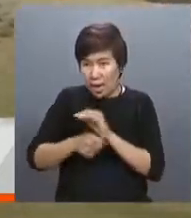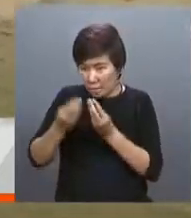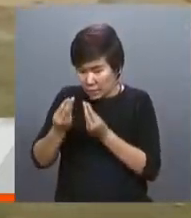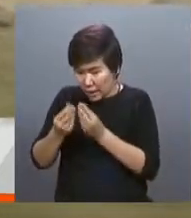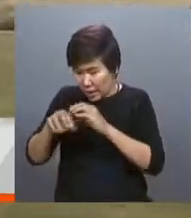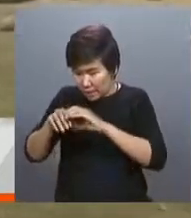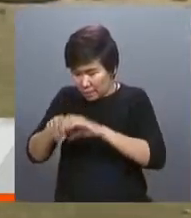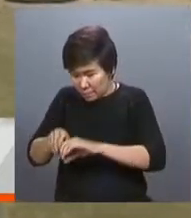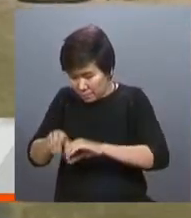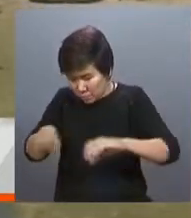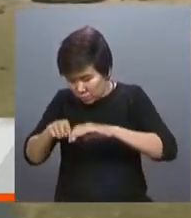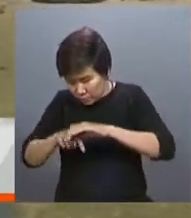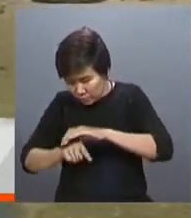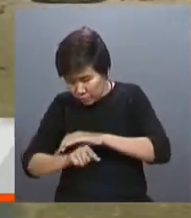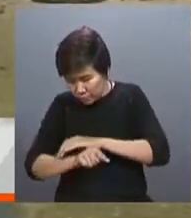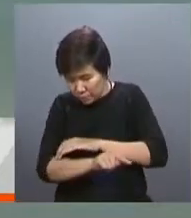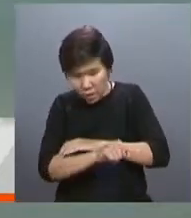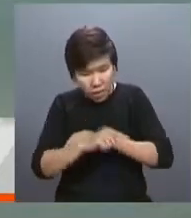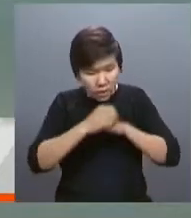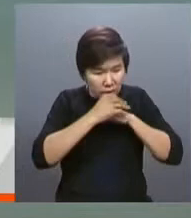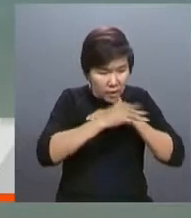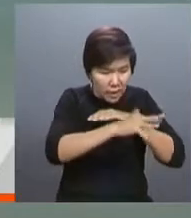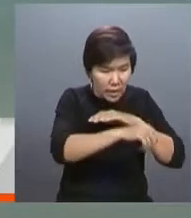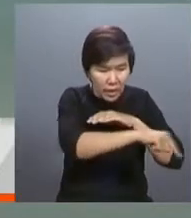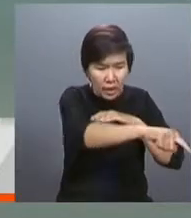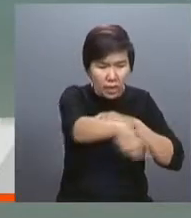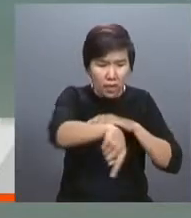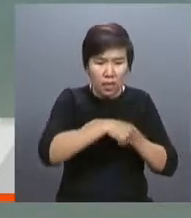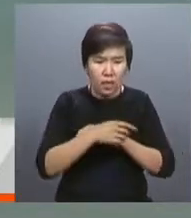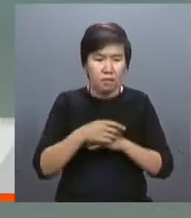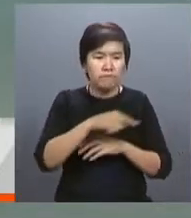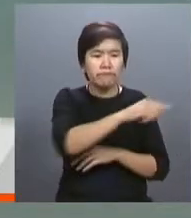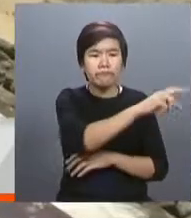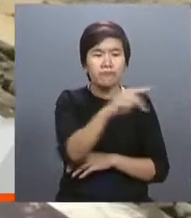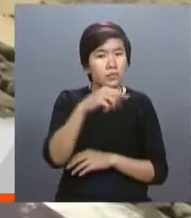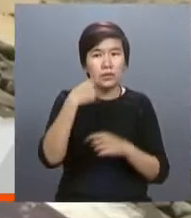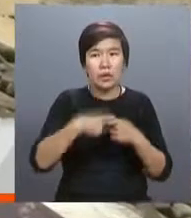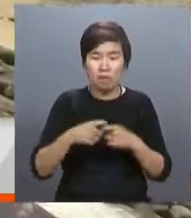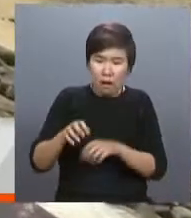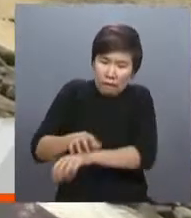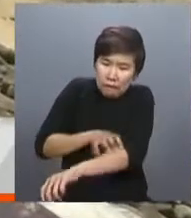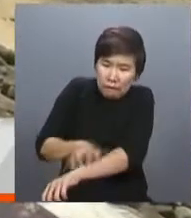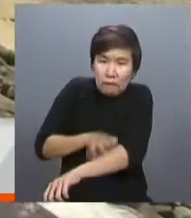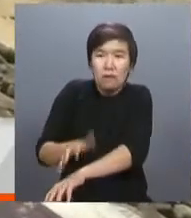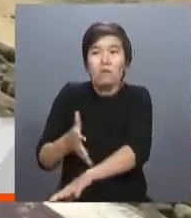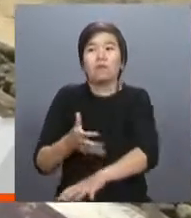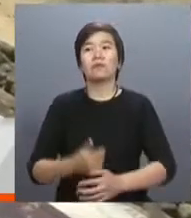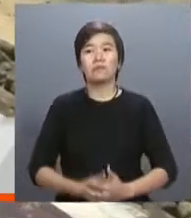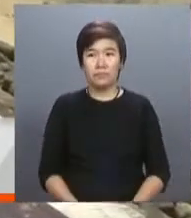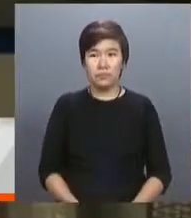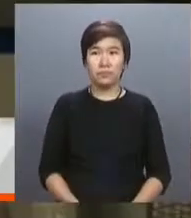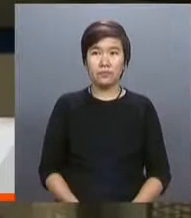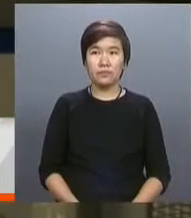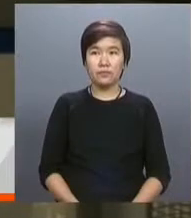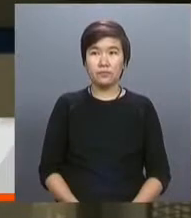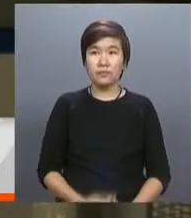บายน้ำทำให้น้ำทะเลบริเวณหน้าหาดไม่สามารถลงเล่นได้เพราะจะเกิดอาการคัน ทีนี้ปะการัง